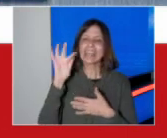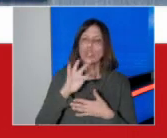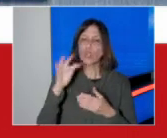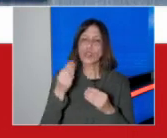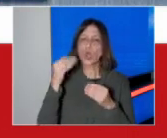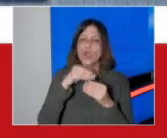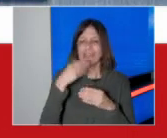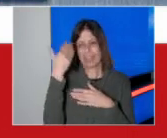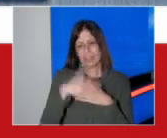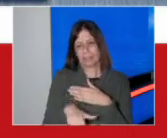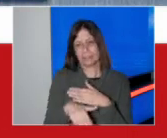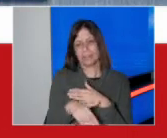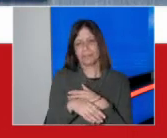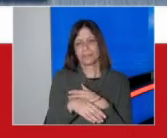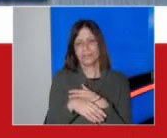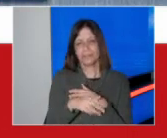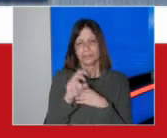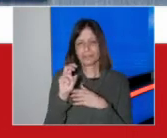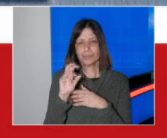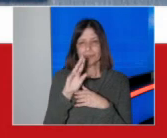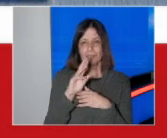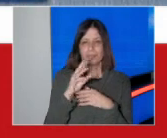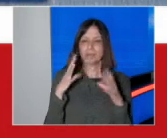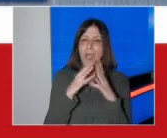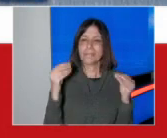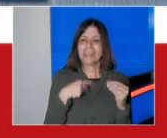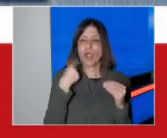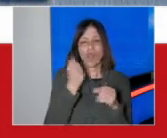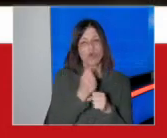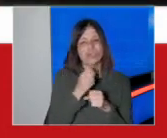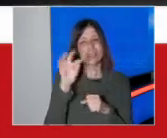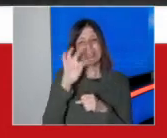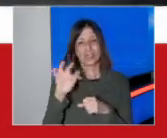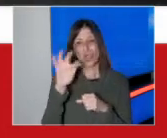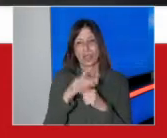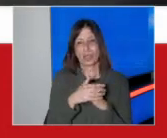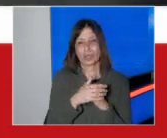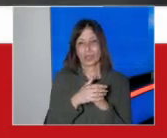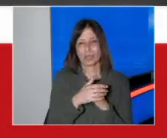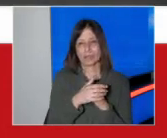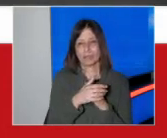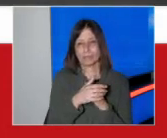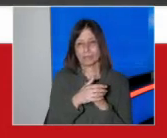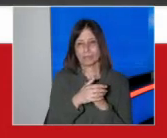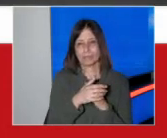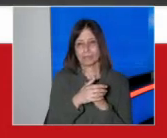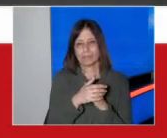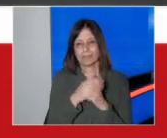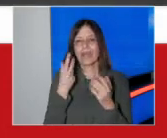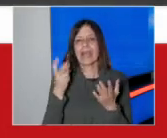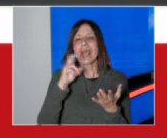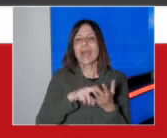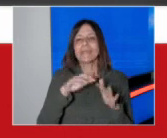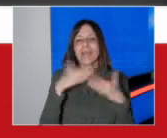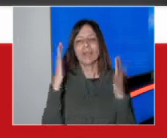נוסף, הטיק טוק האחרון שלנו. עידן רול מאבד את הכל ועושה טיק טוק הזה, הנה. טוב, קמתי, אין לי קול. קמתי